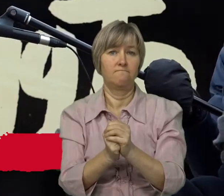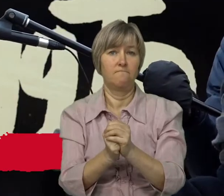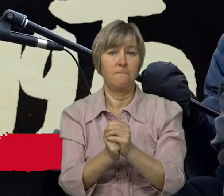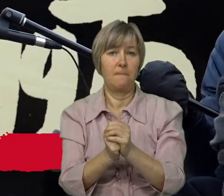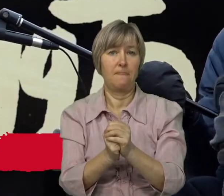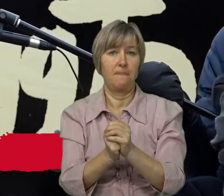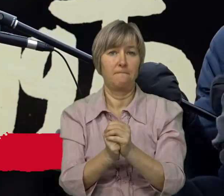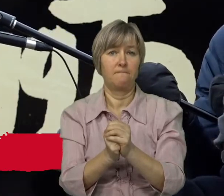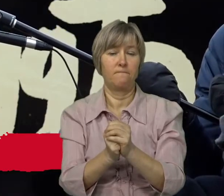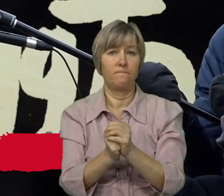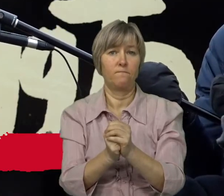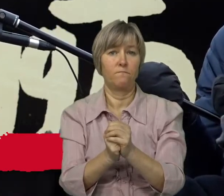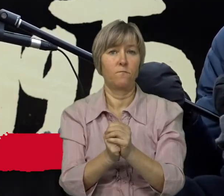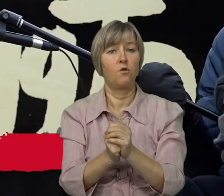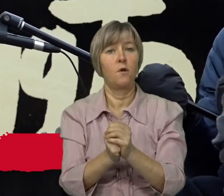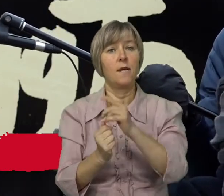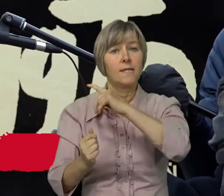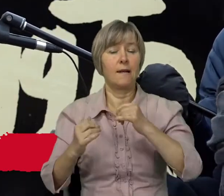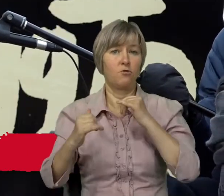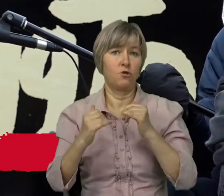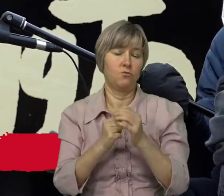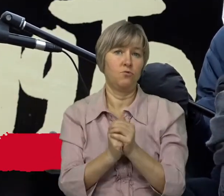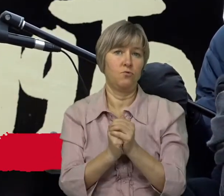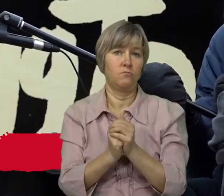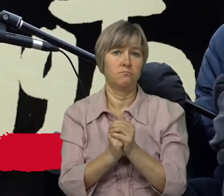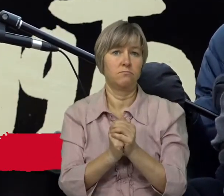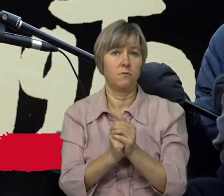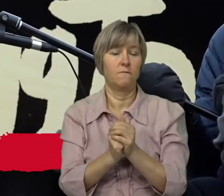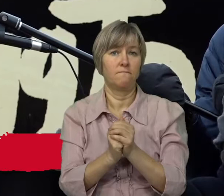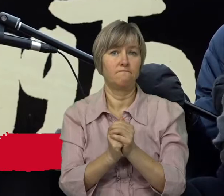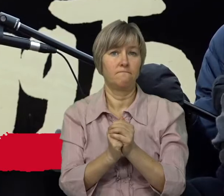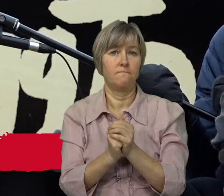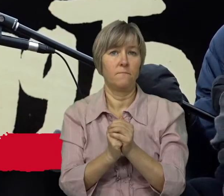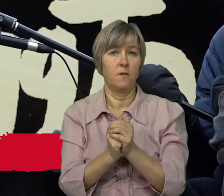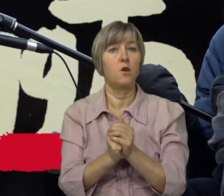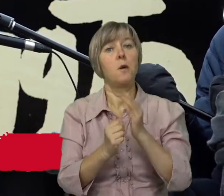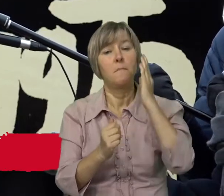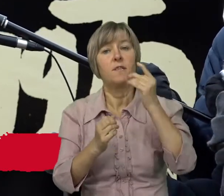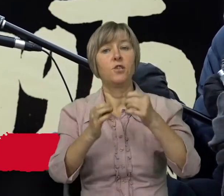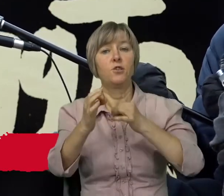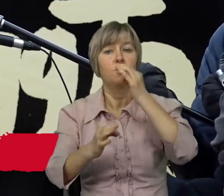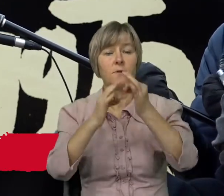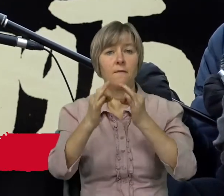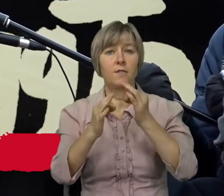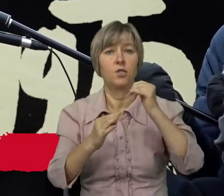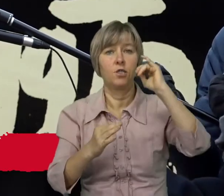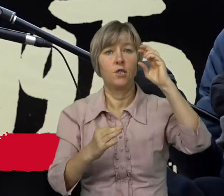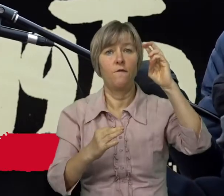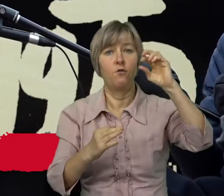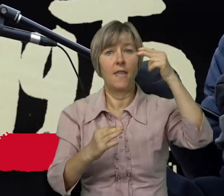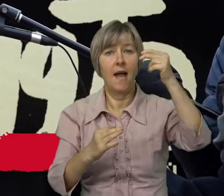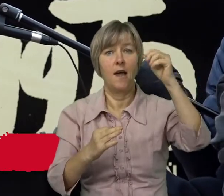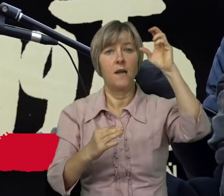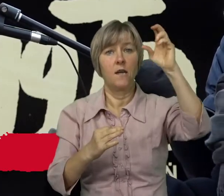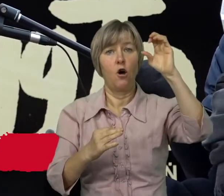samorządu województwa. Partię solową zaśpiewa Iwona Hossa. To taki nasz hołd dla